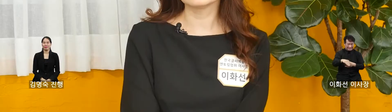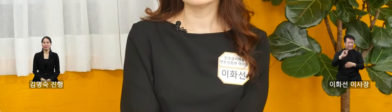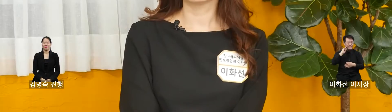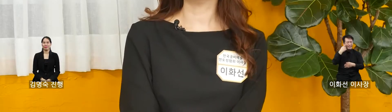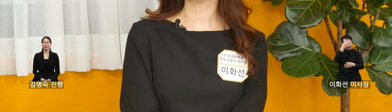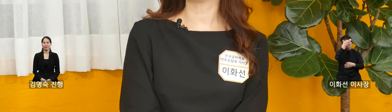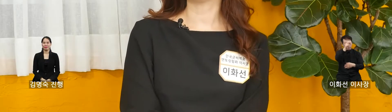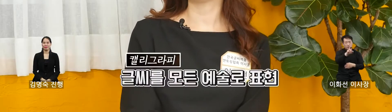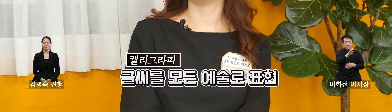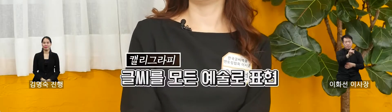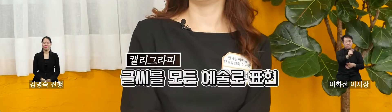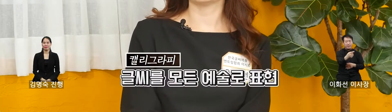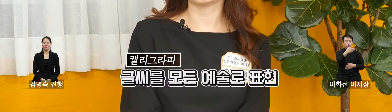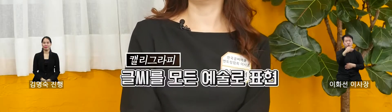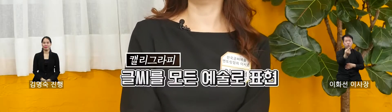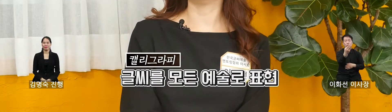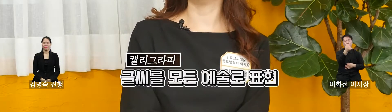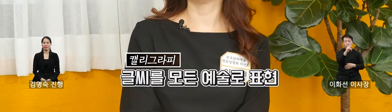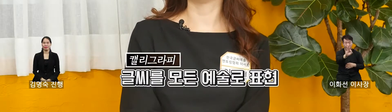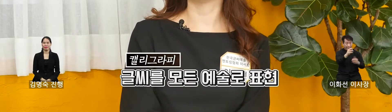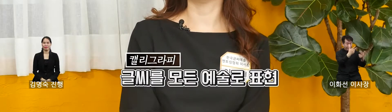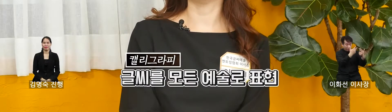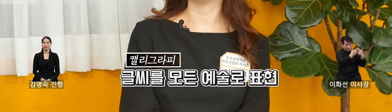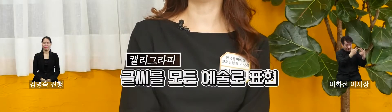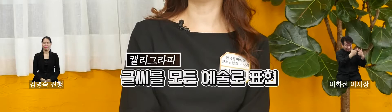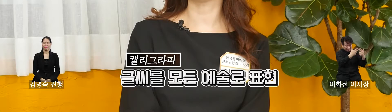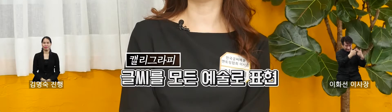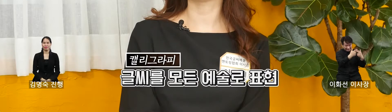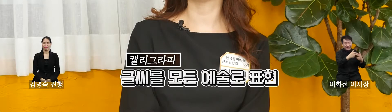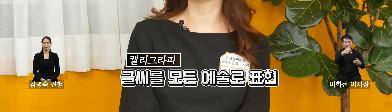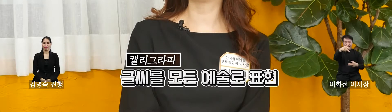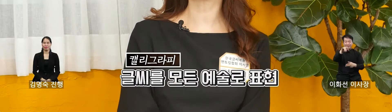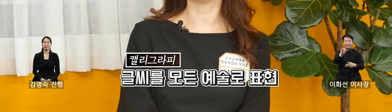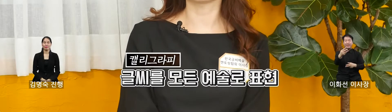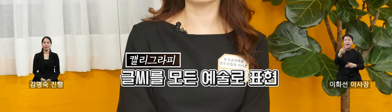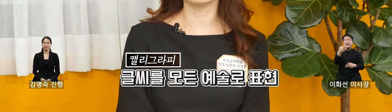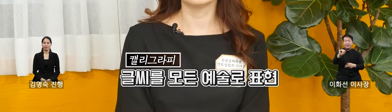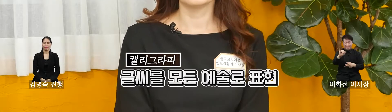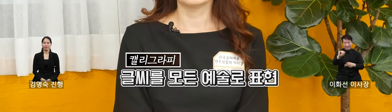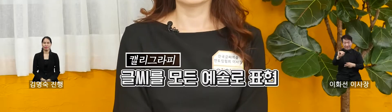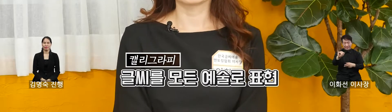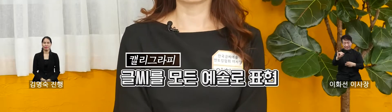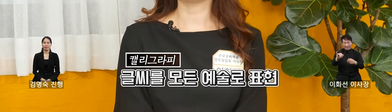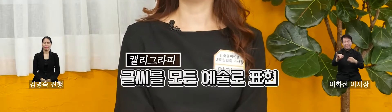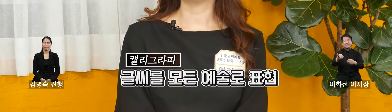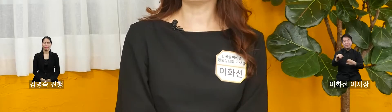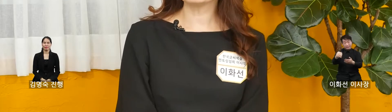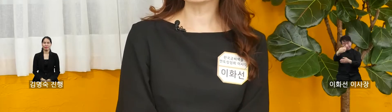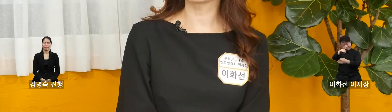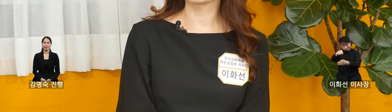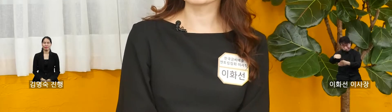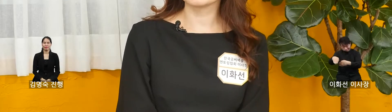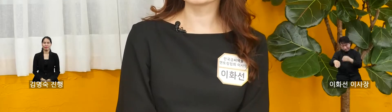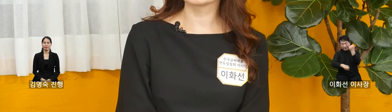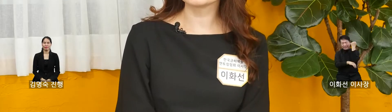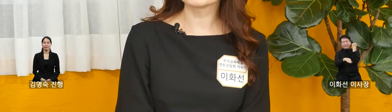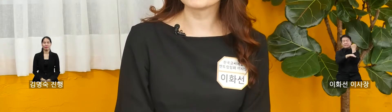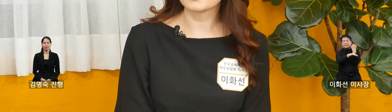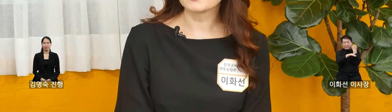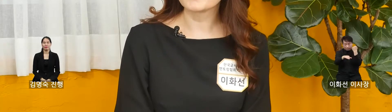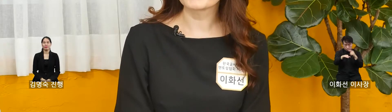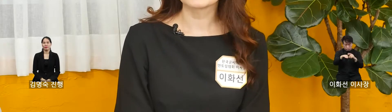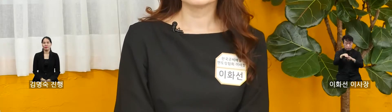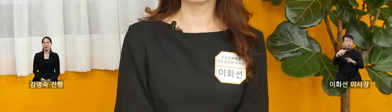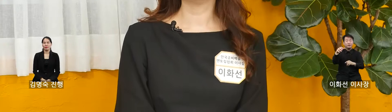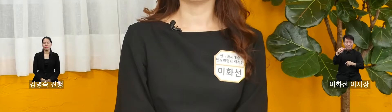협회는 캘리그라피로 하는 어떤 예술적인 글씨예술. 제가 하고 있는 퍼포먼스도 속해질 수